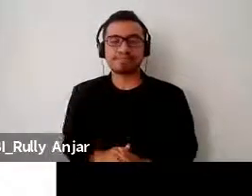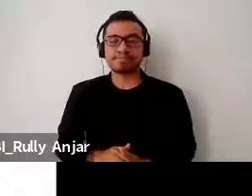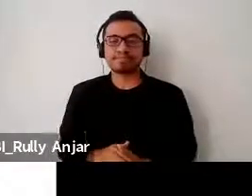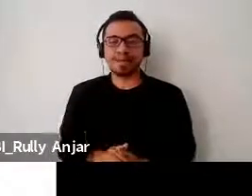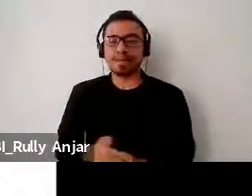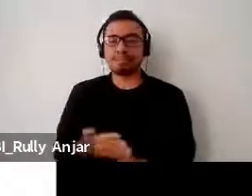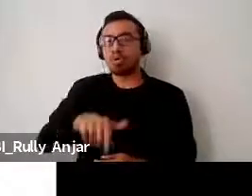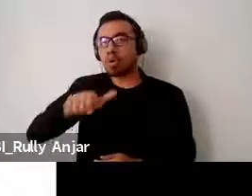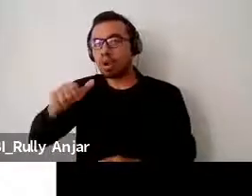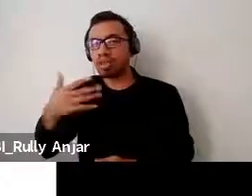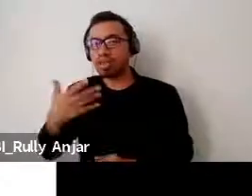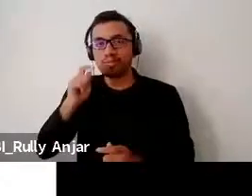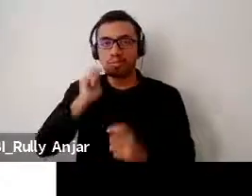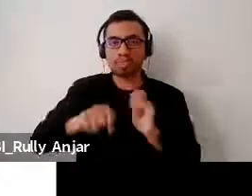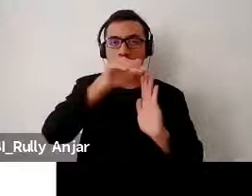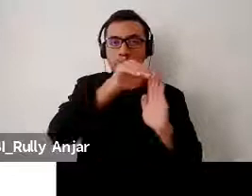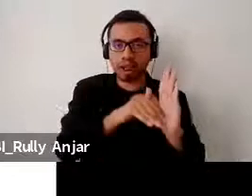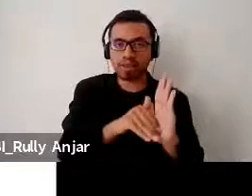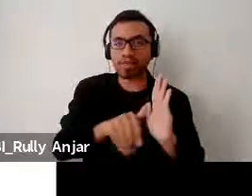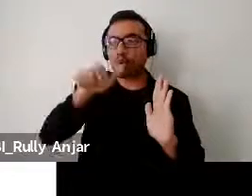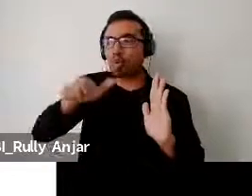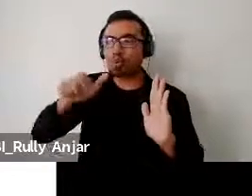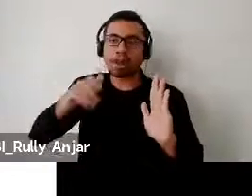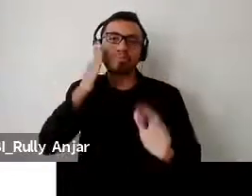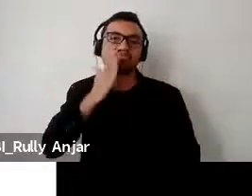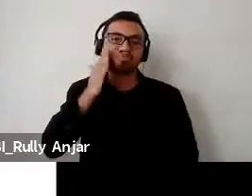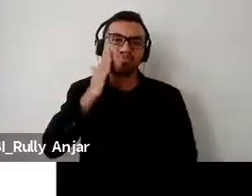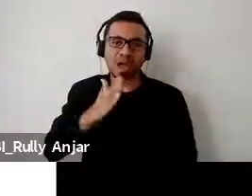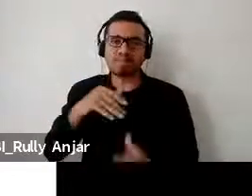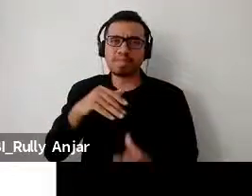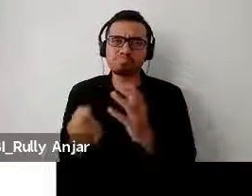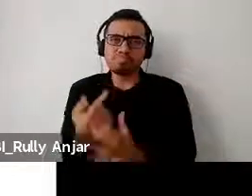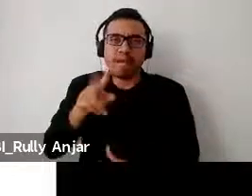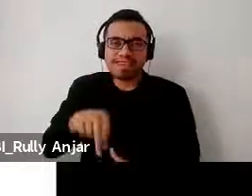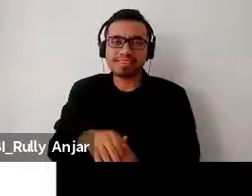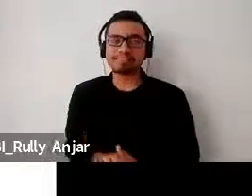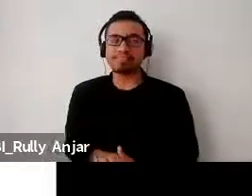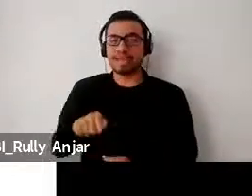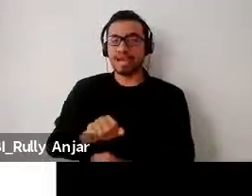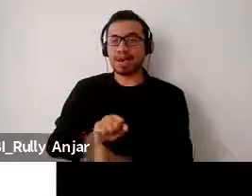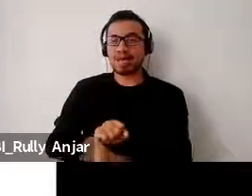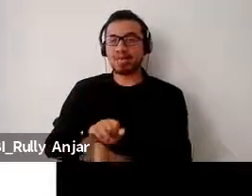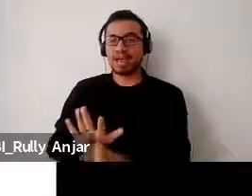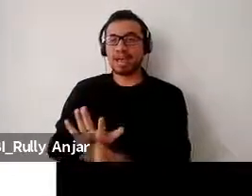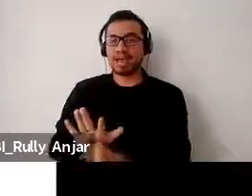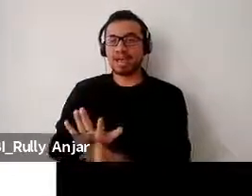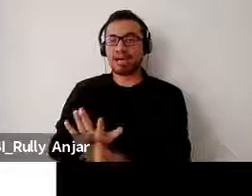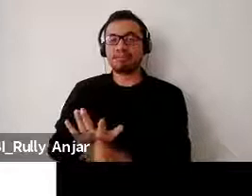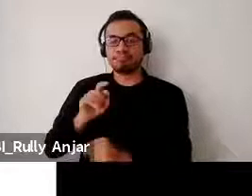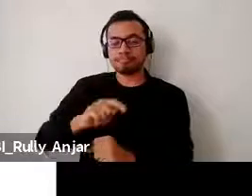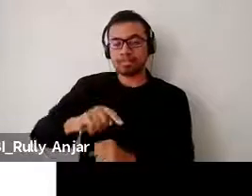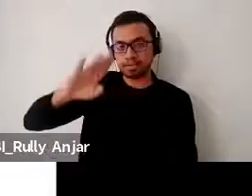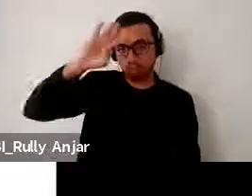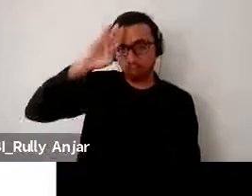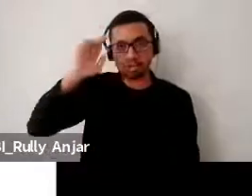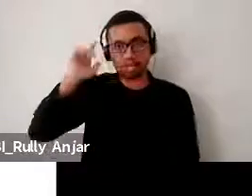gitu. Oleh karena itu, dampak COVID yang berbeda bagi laki-laki dan perempuan itu dianggap nggak masalah gitu, karena ya